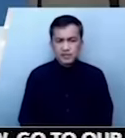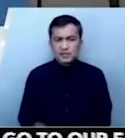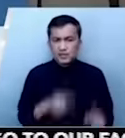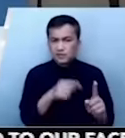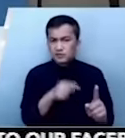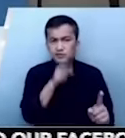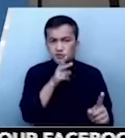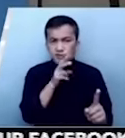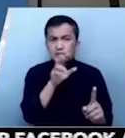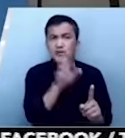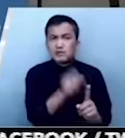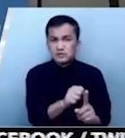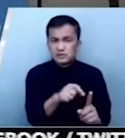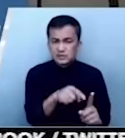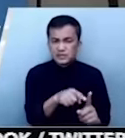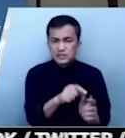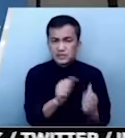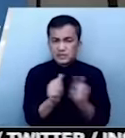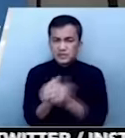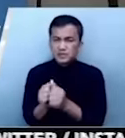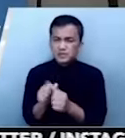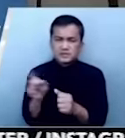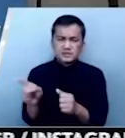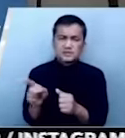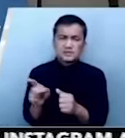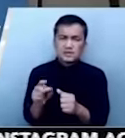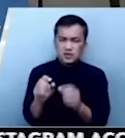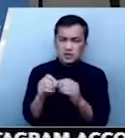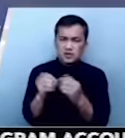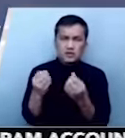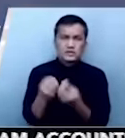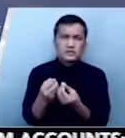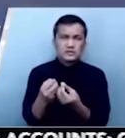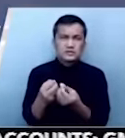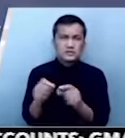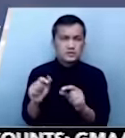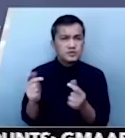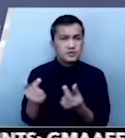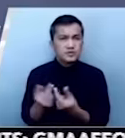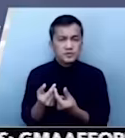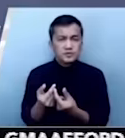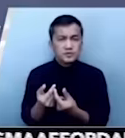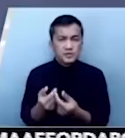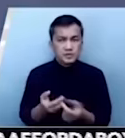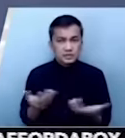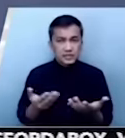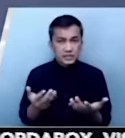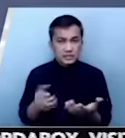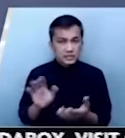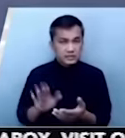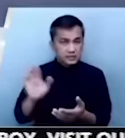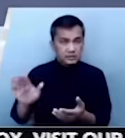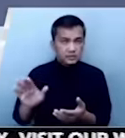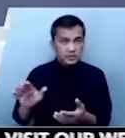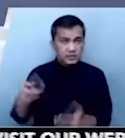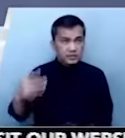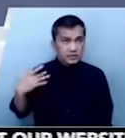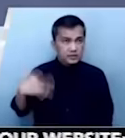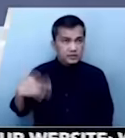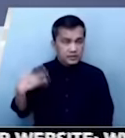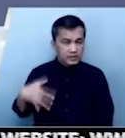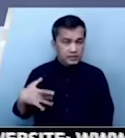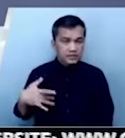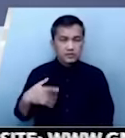ay kasama sa isang organized na grupo kung saan ang kanila pong modus ay gumagamit